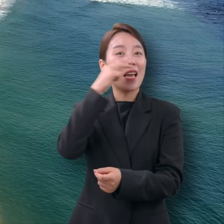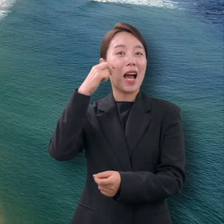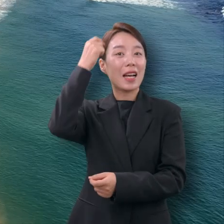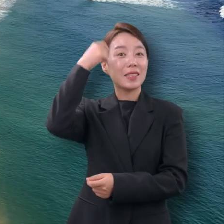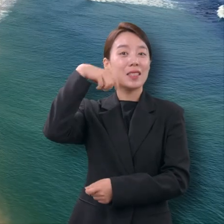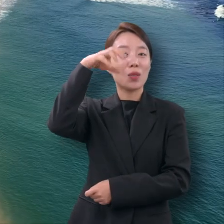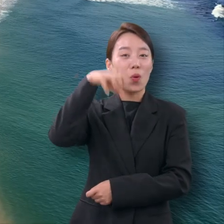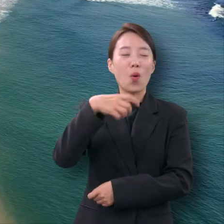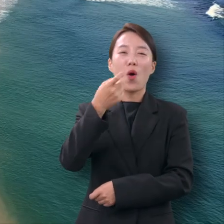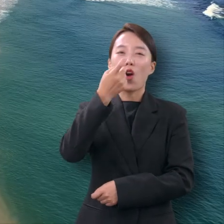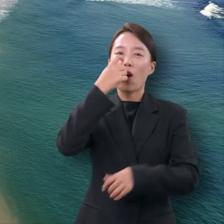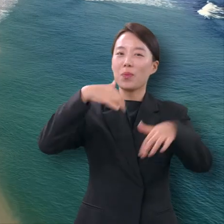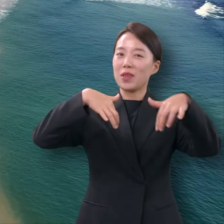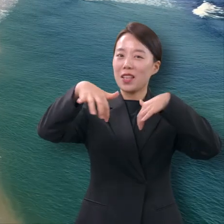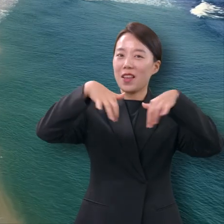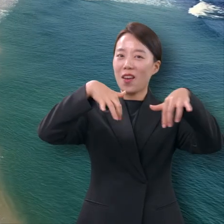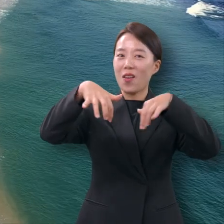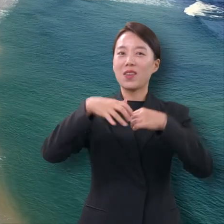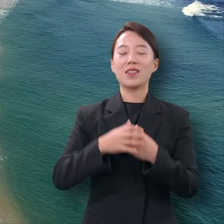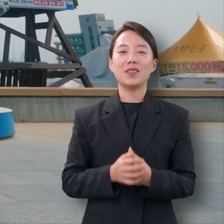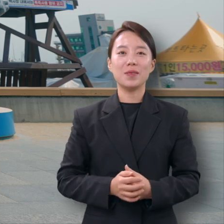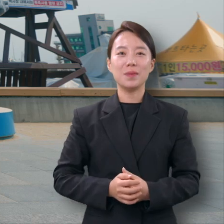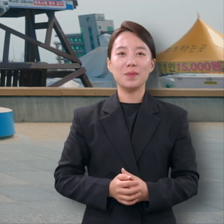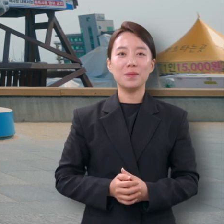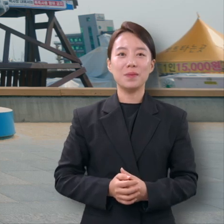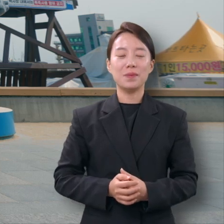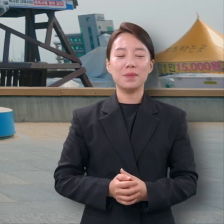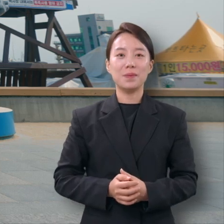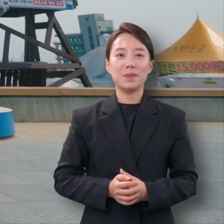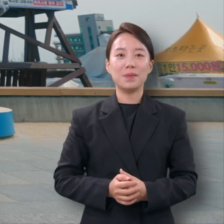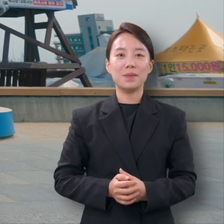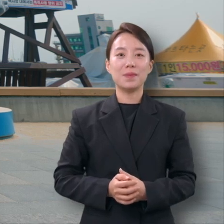즐기는 곳, 강릉 커피거리입니다.